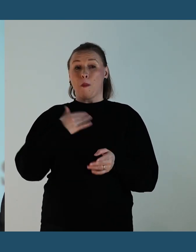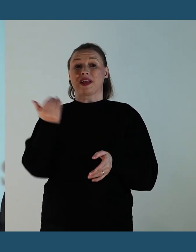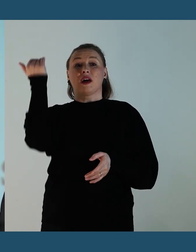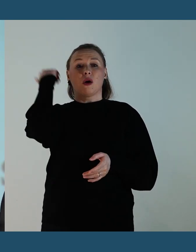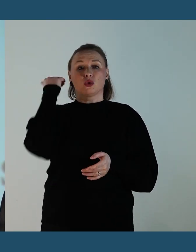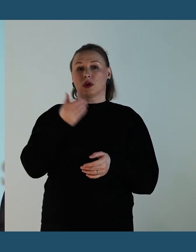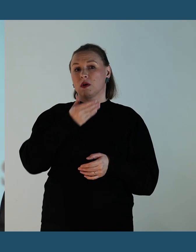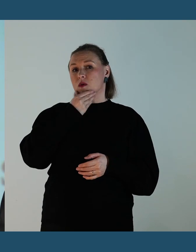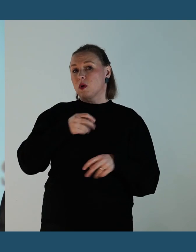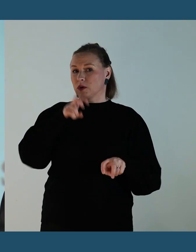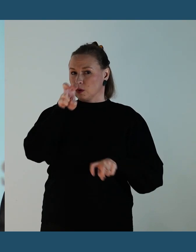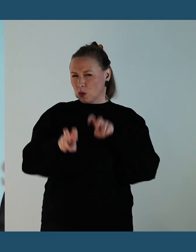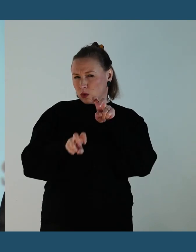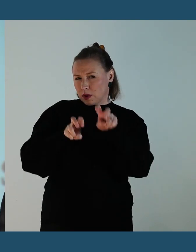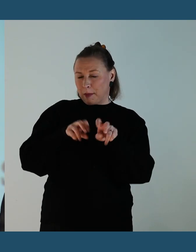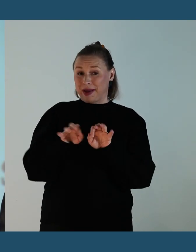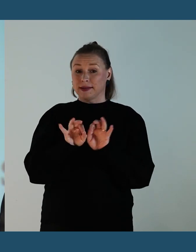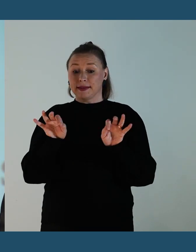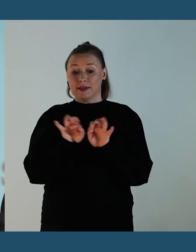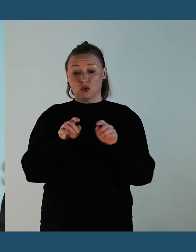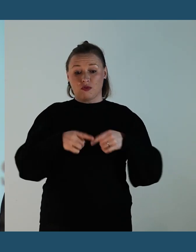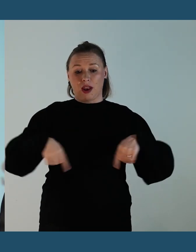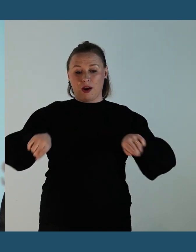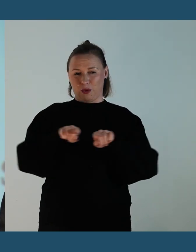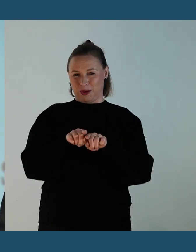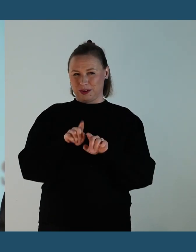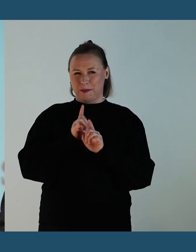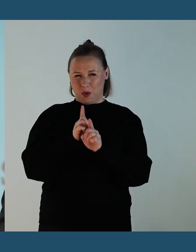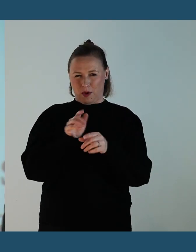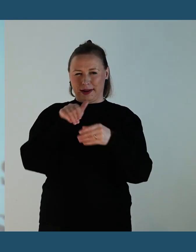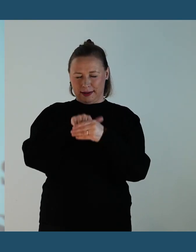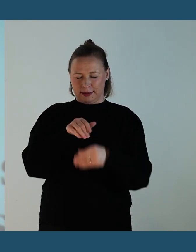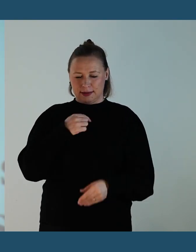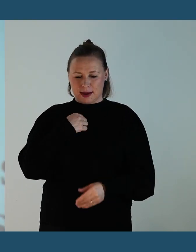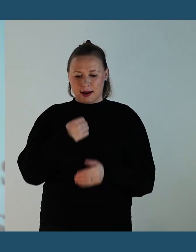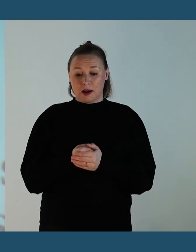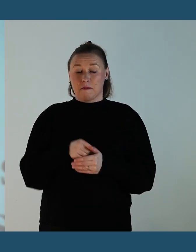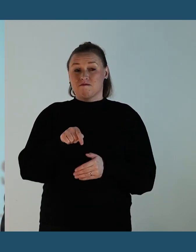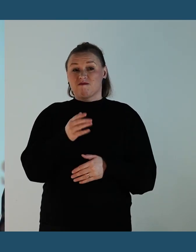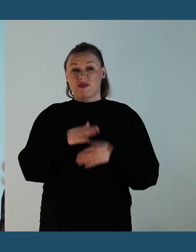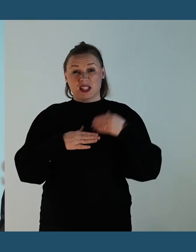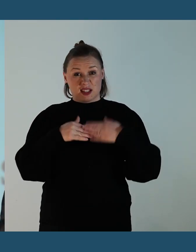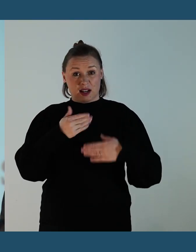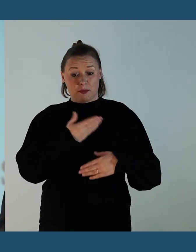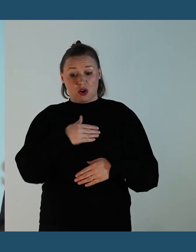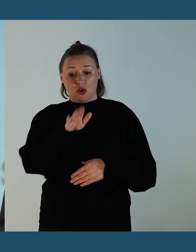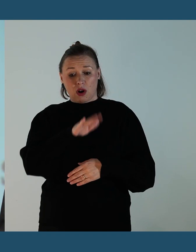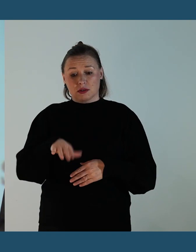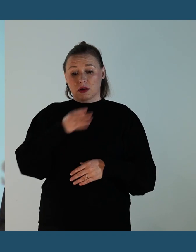on istunut tuolla sivistysvaliokunnassa ja siellä tietenkin aika paljon käsitellään niin kuin lasten ja nuorten